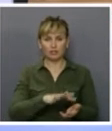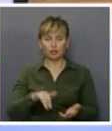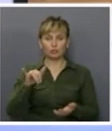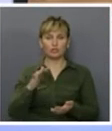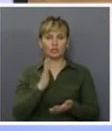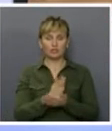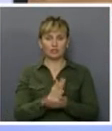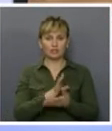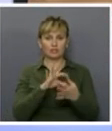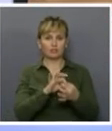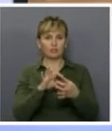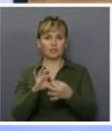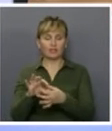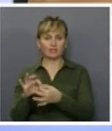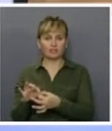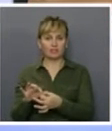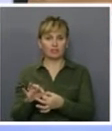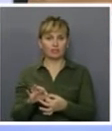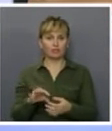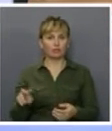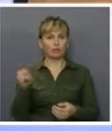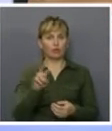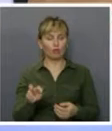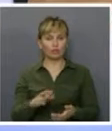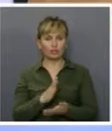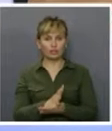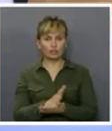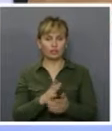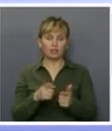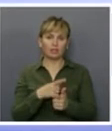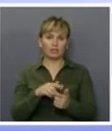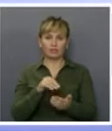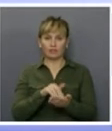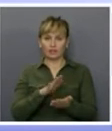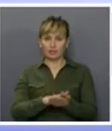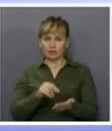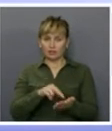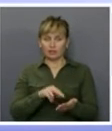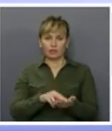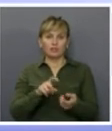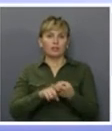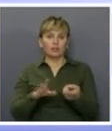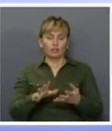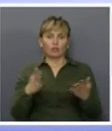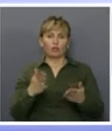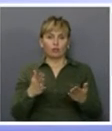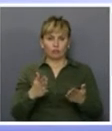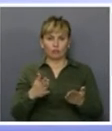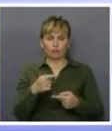идет привязка непосредственно к доллару, да, скажем так, или какая-то фиксированная цена, и она не зависит от того, какой поток проходит